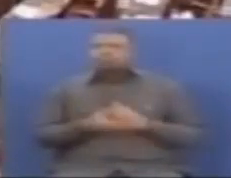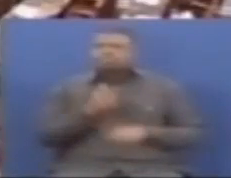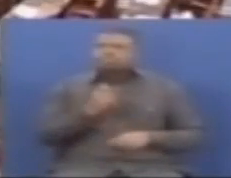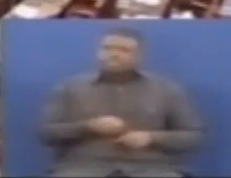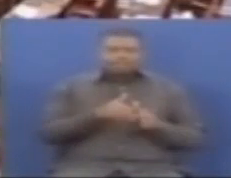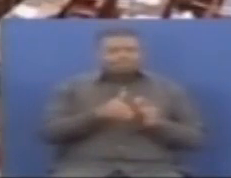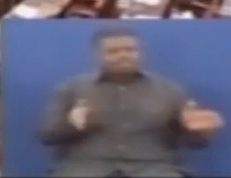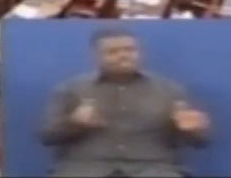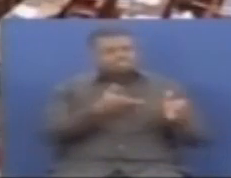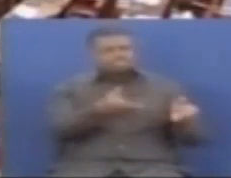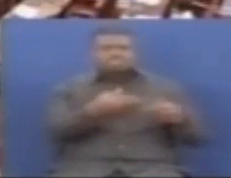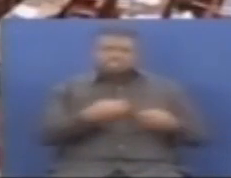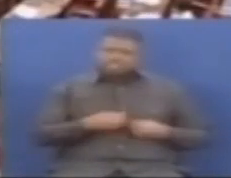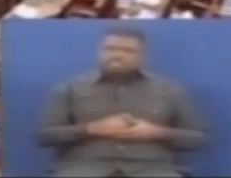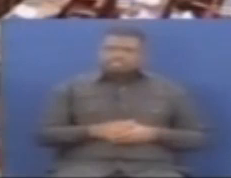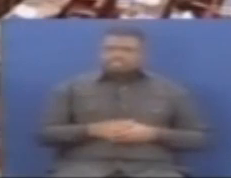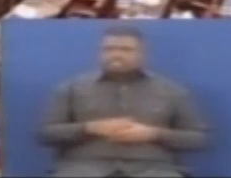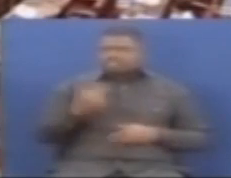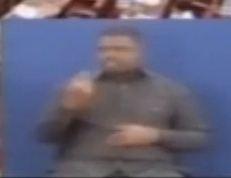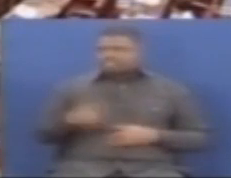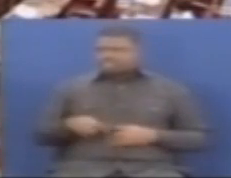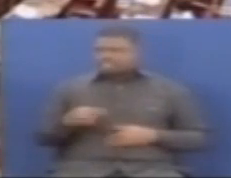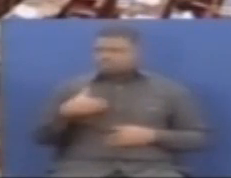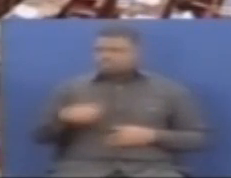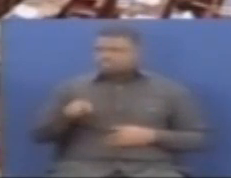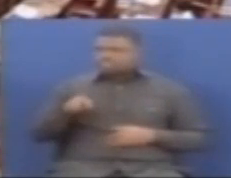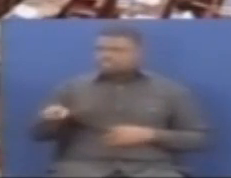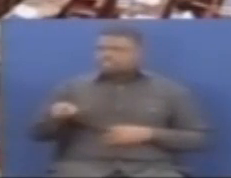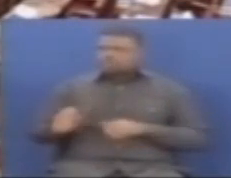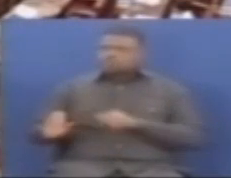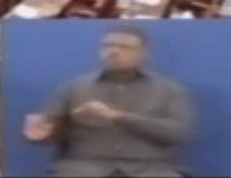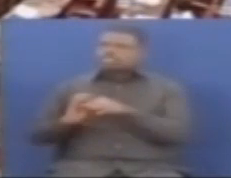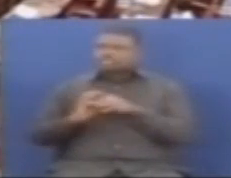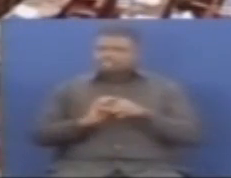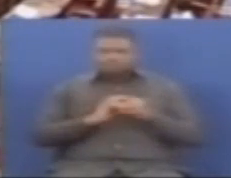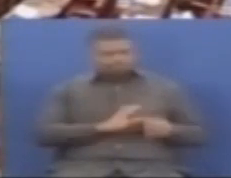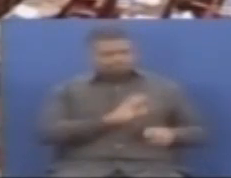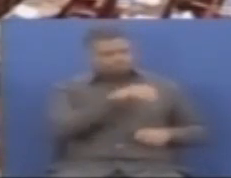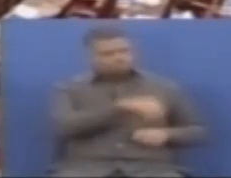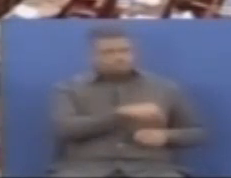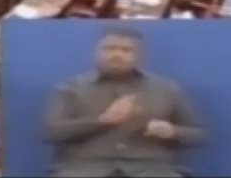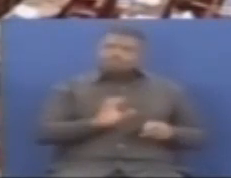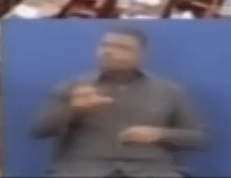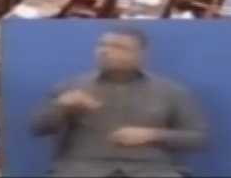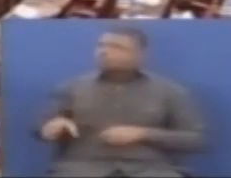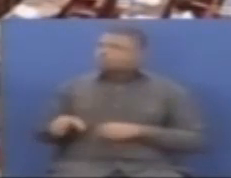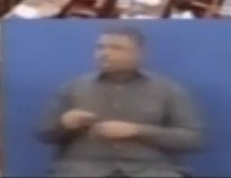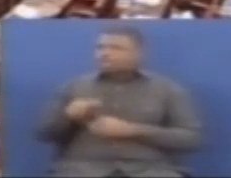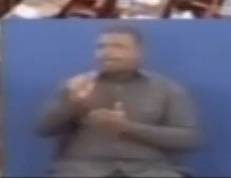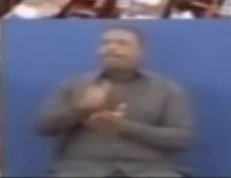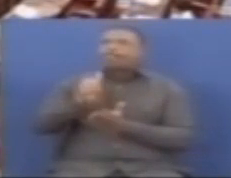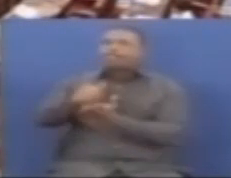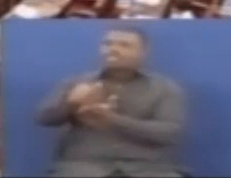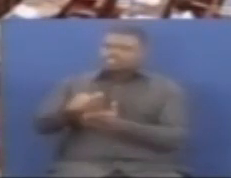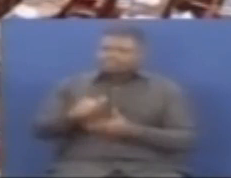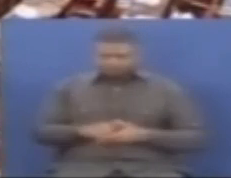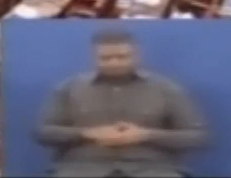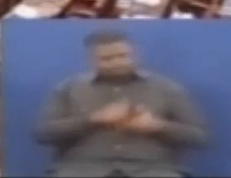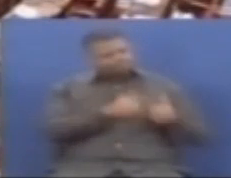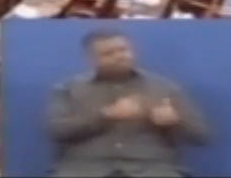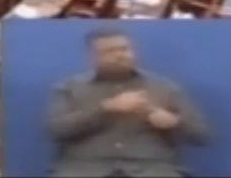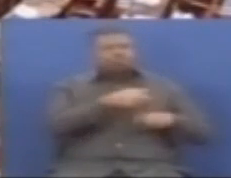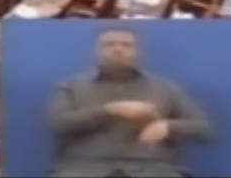wakati wa kujenga barabara hii kwa awamu kama ifuatavyo: kujenga kutoka Puge